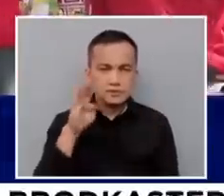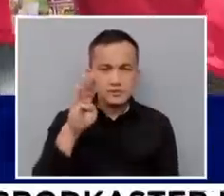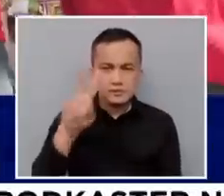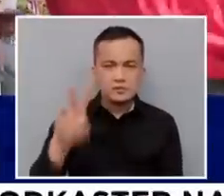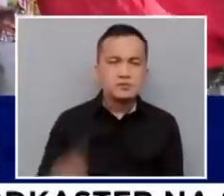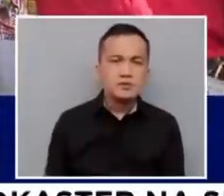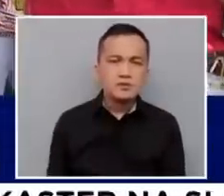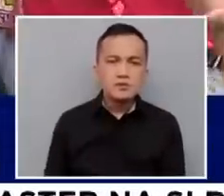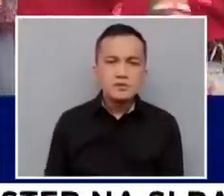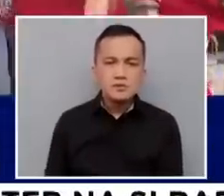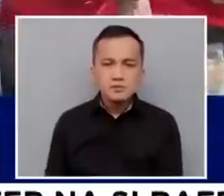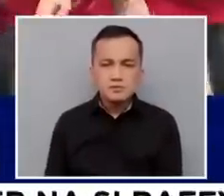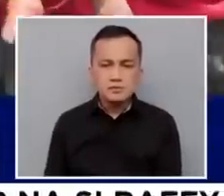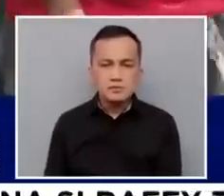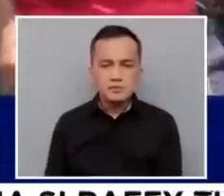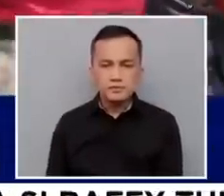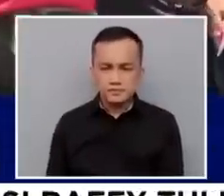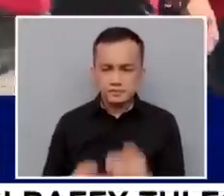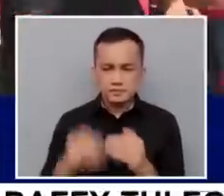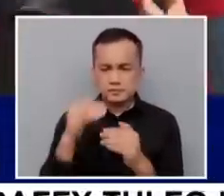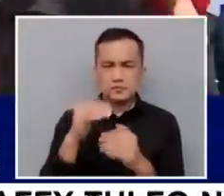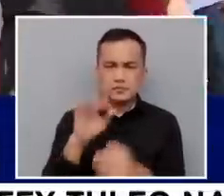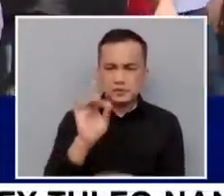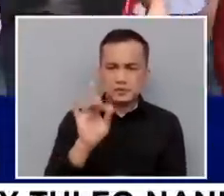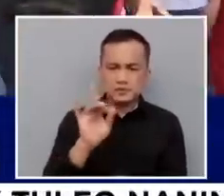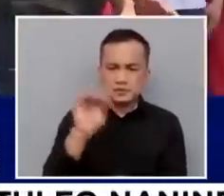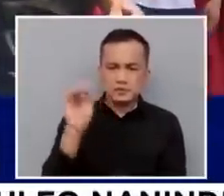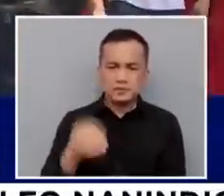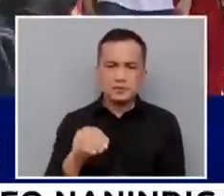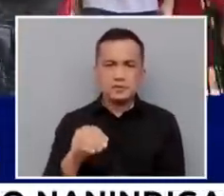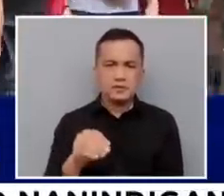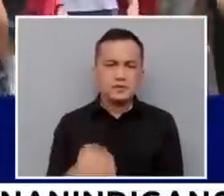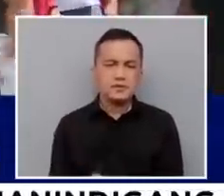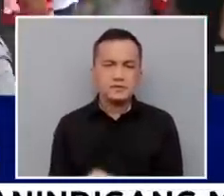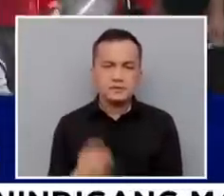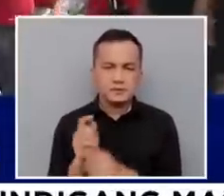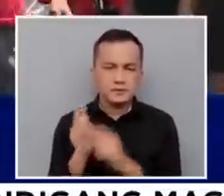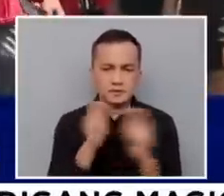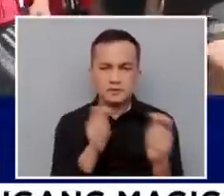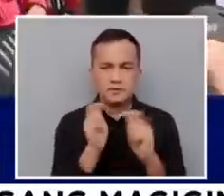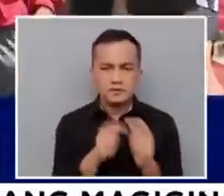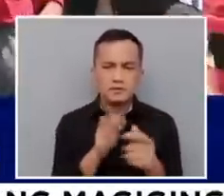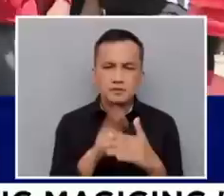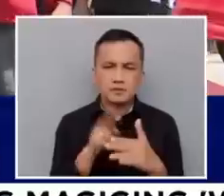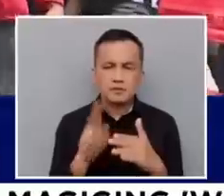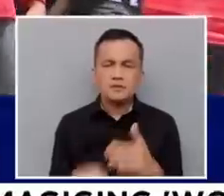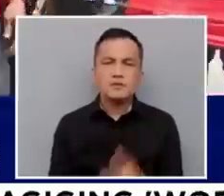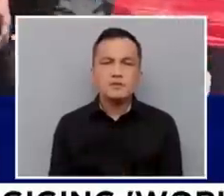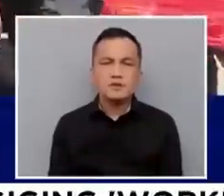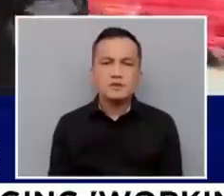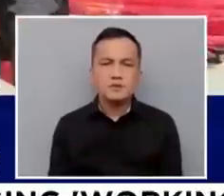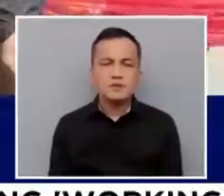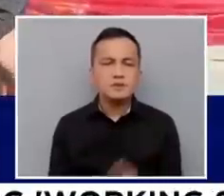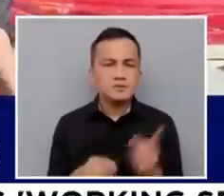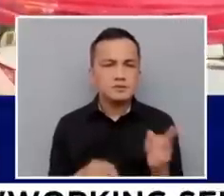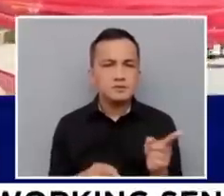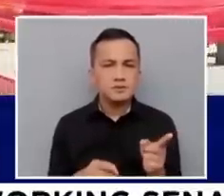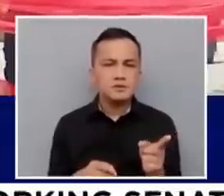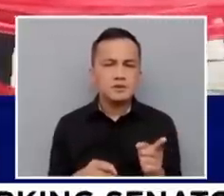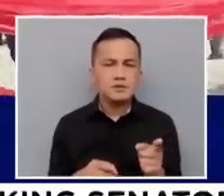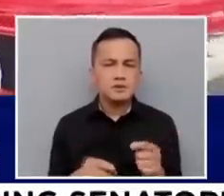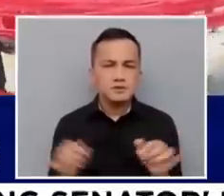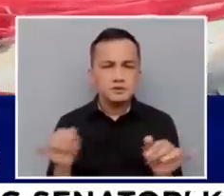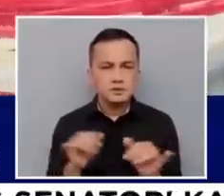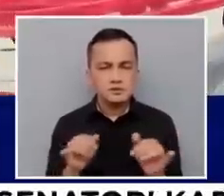nung pumalo na sa halos 80% ang transmitted results na pumasok sa transparency server, gaya nga